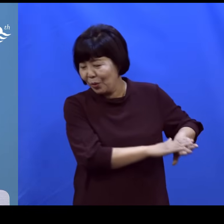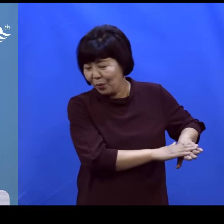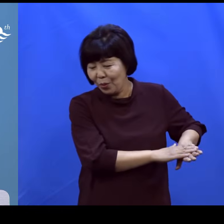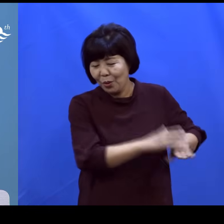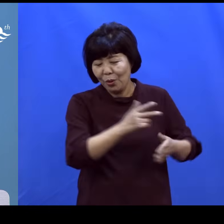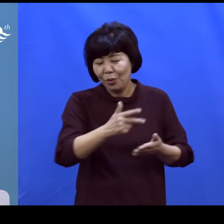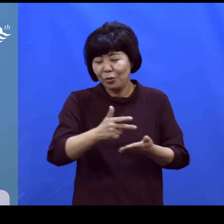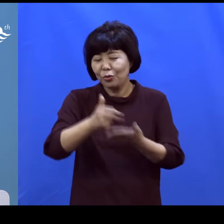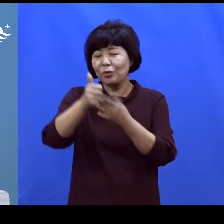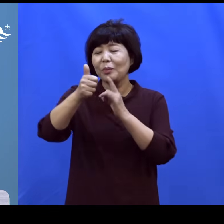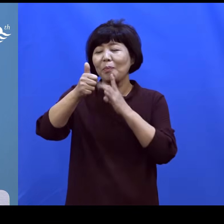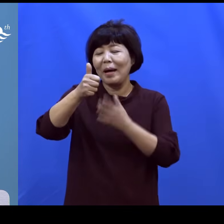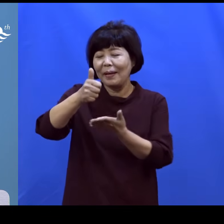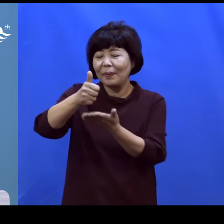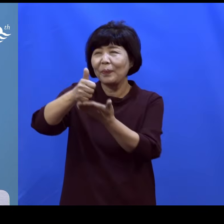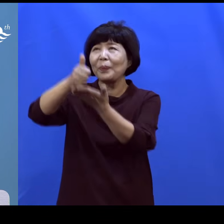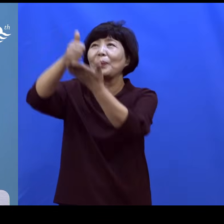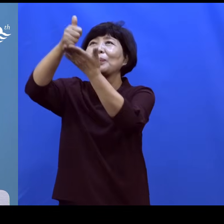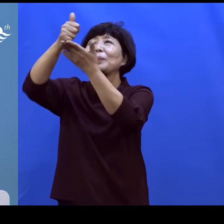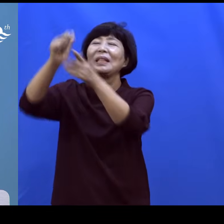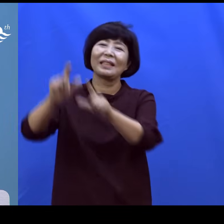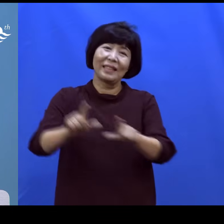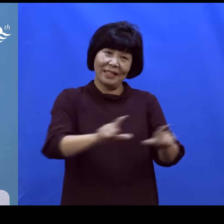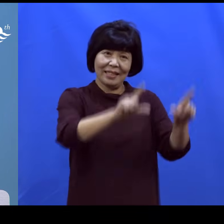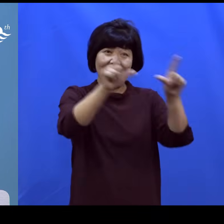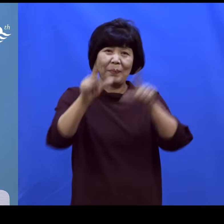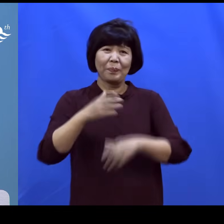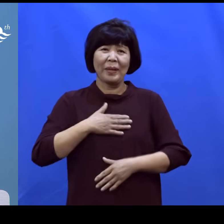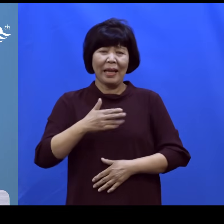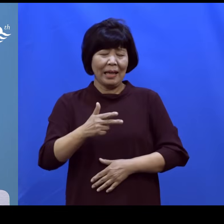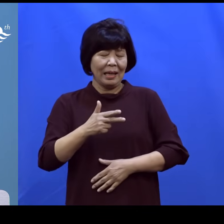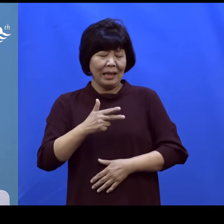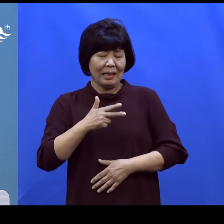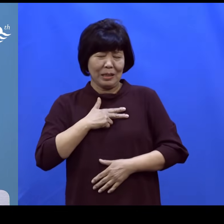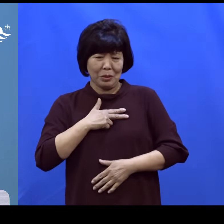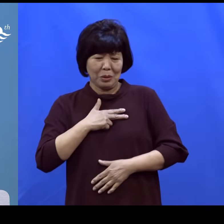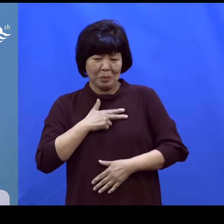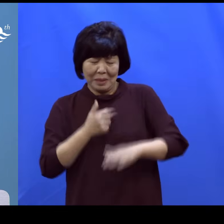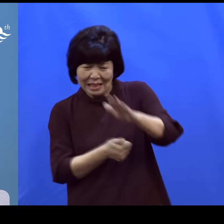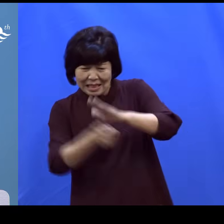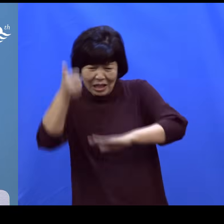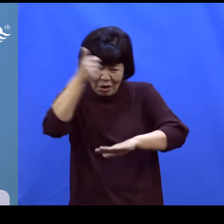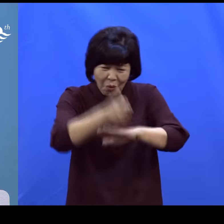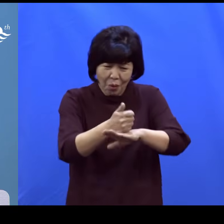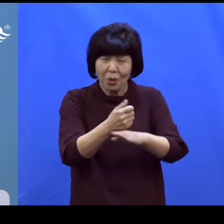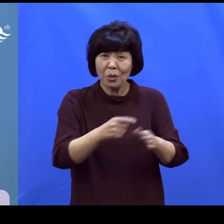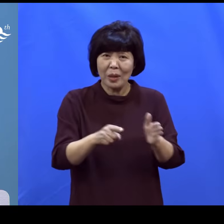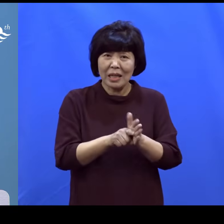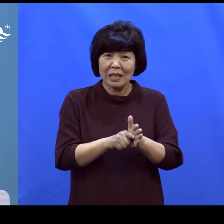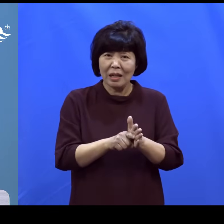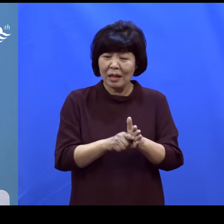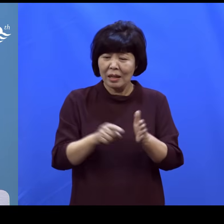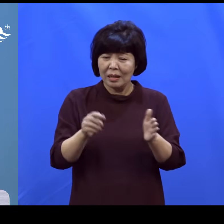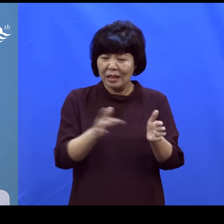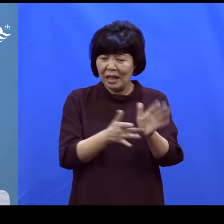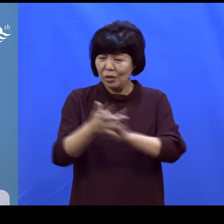삶. 내 이름, 내 자존심, 내 성공을 위해 주님의 이름을 가져오는 게